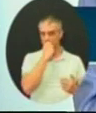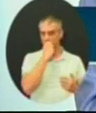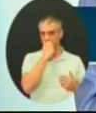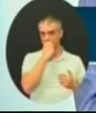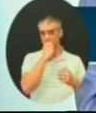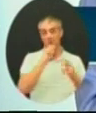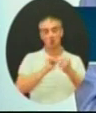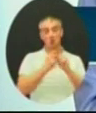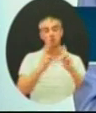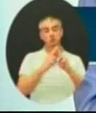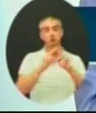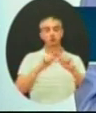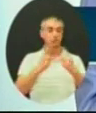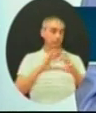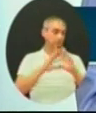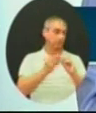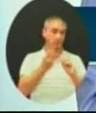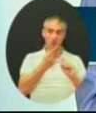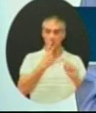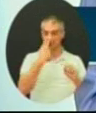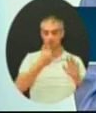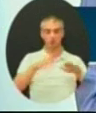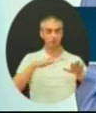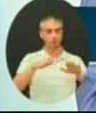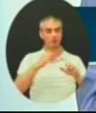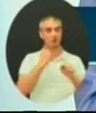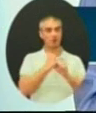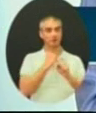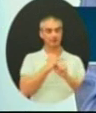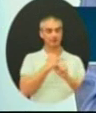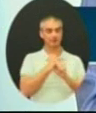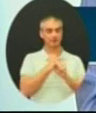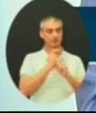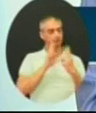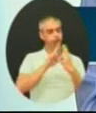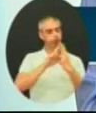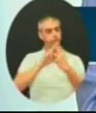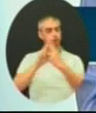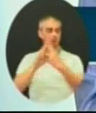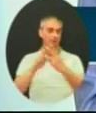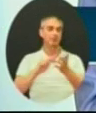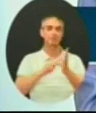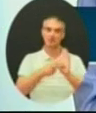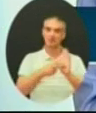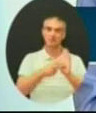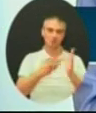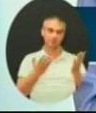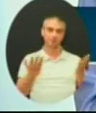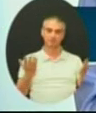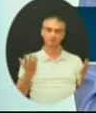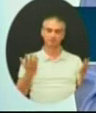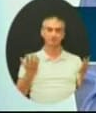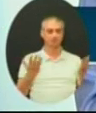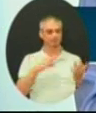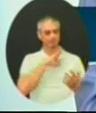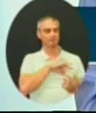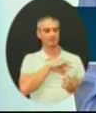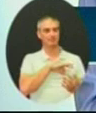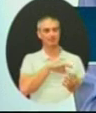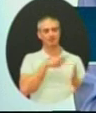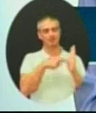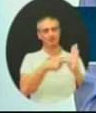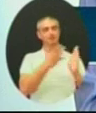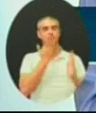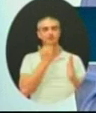פגישות אחרות. וסך הכל התמונה הזאת שראש הממשלה עושה רכבת של פגישות מדיניות, משרת את התמונה